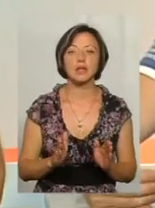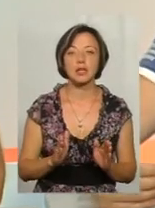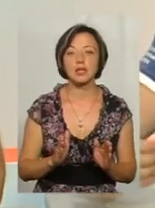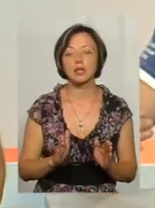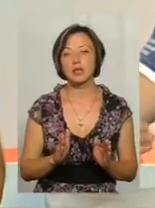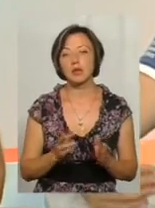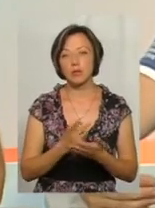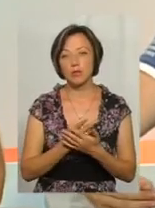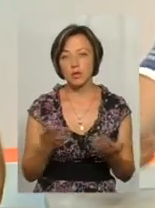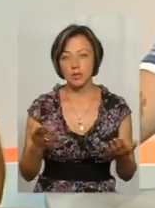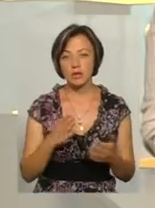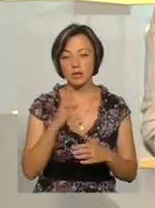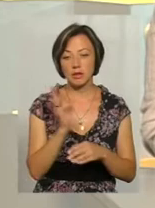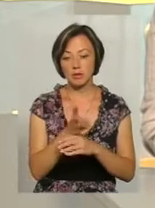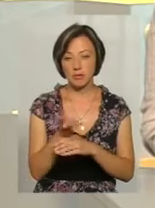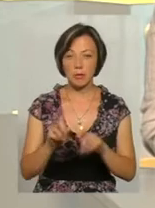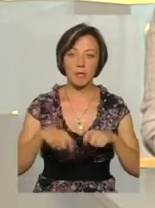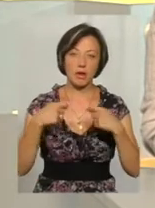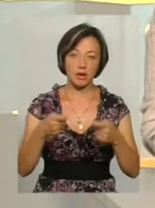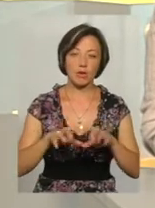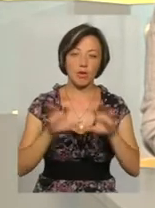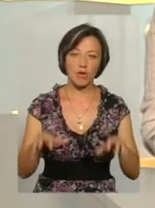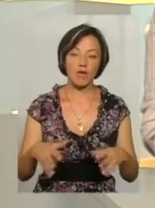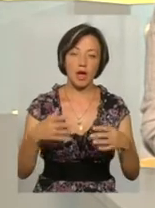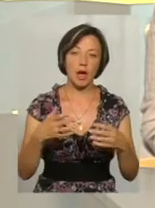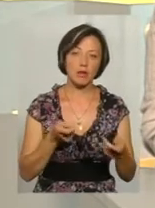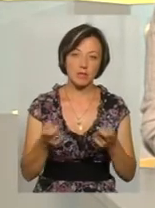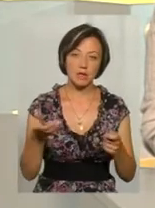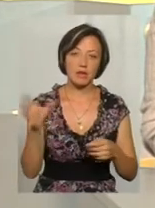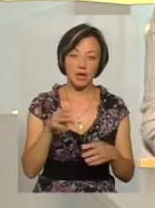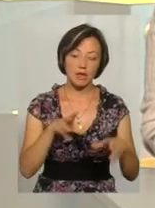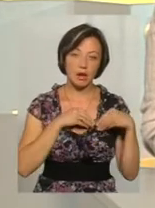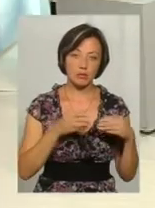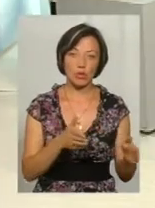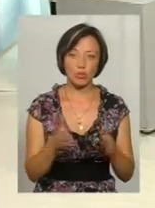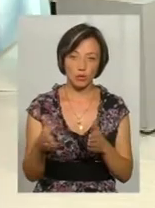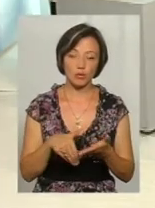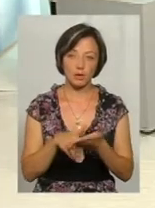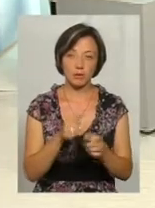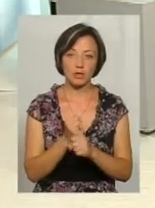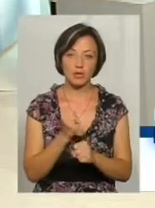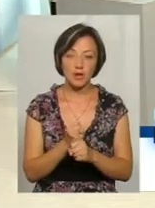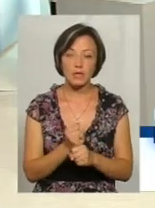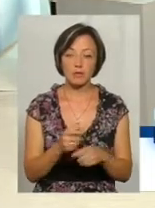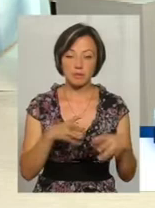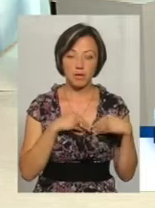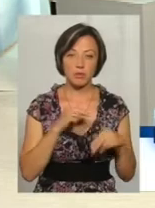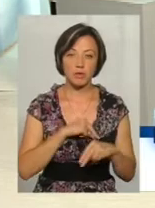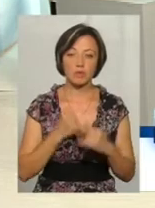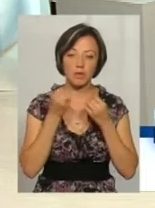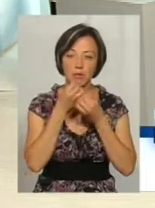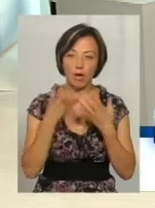публічно, ну, тобто під телекамерами передати голові адміністрації. Тобто давайте разом, ми готові допомогти працювати, тому що ми спільно працюємо на